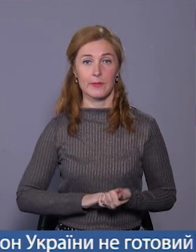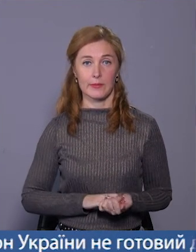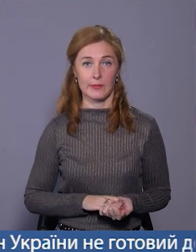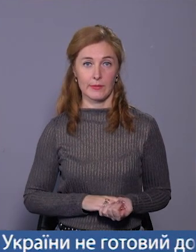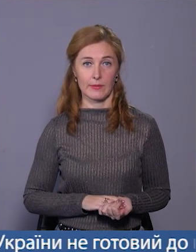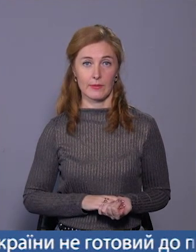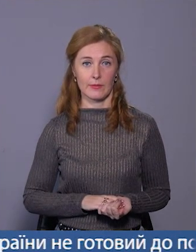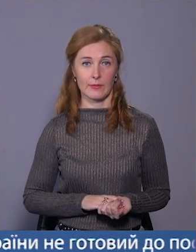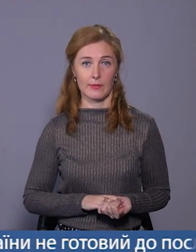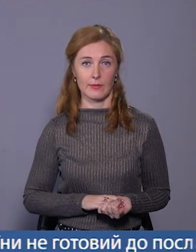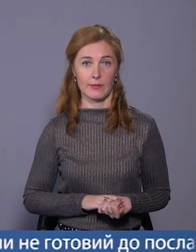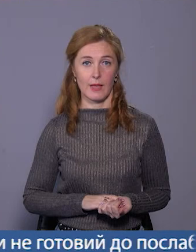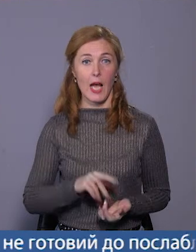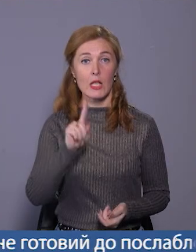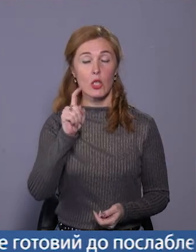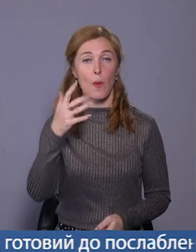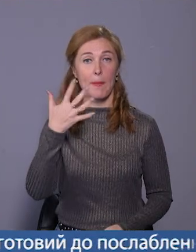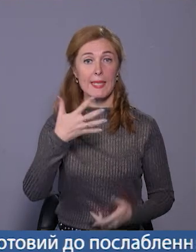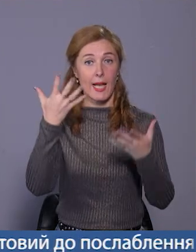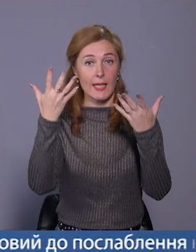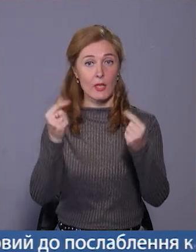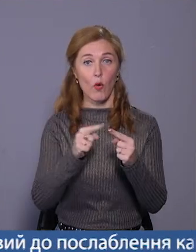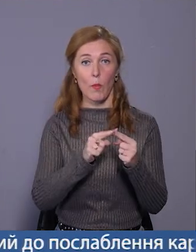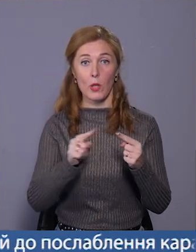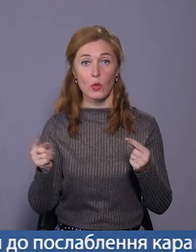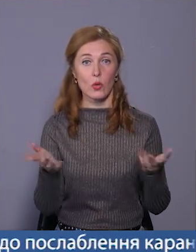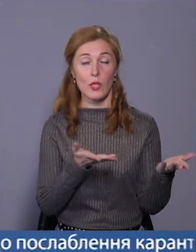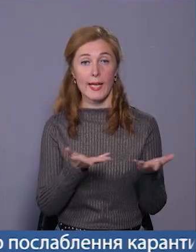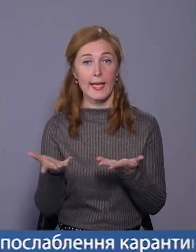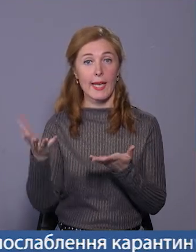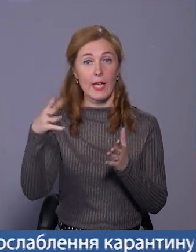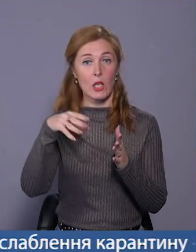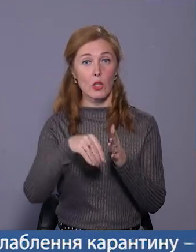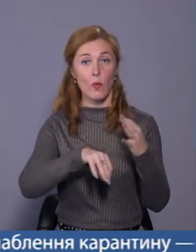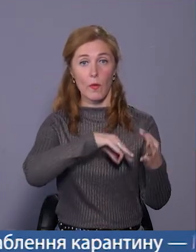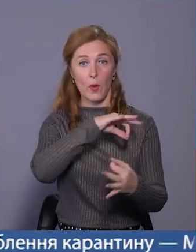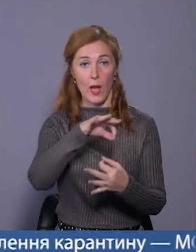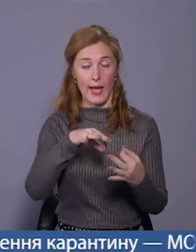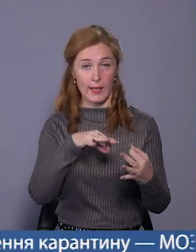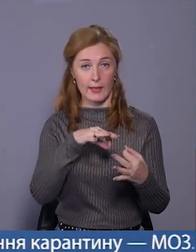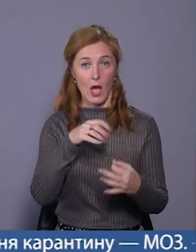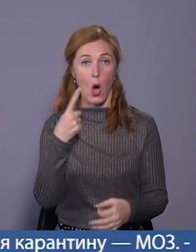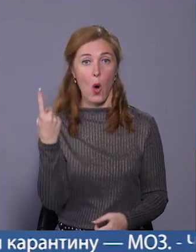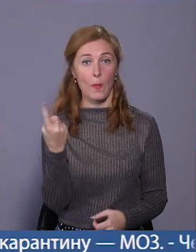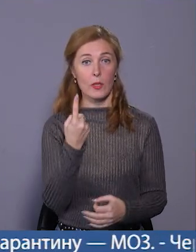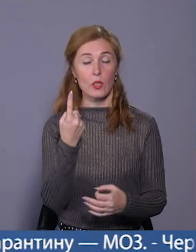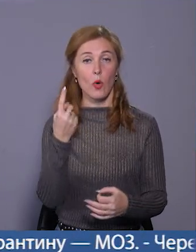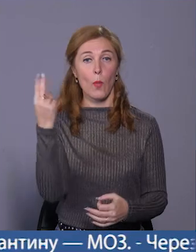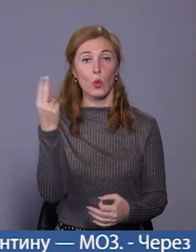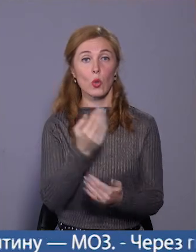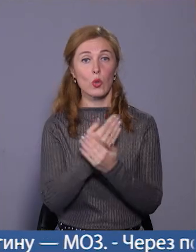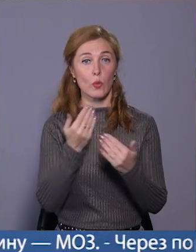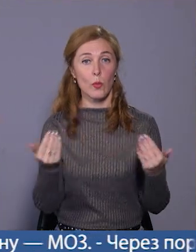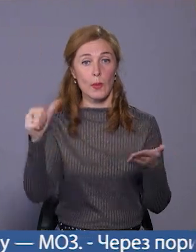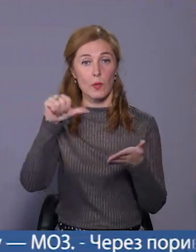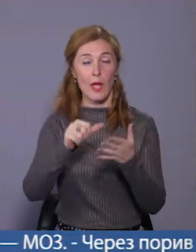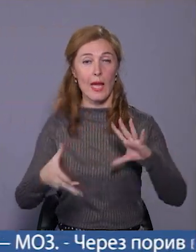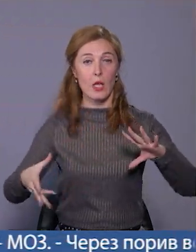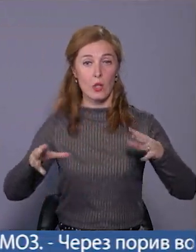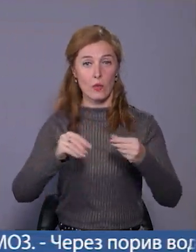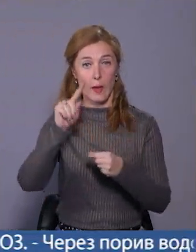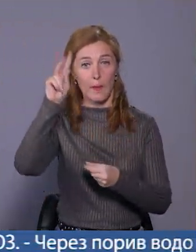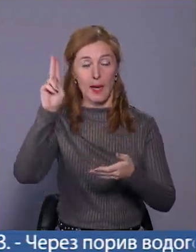Нісміянової. 150 днів, упродовж яких реалізовували проєкт «Позаду». В обласному художньому музеї презентували результати